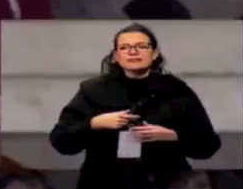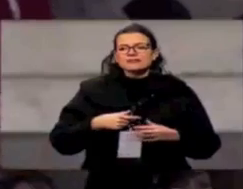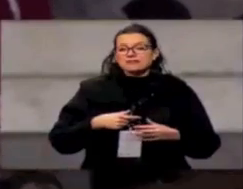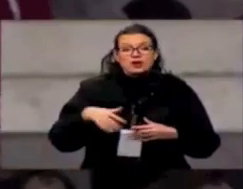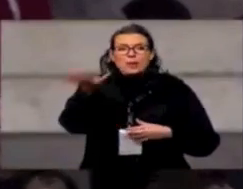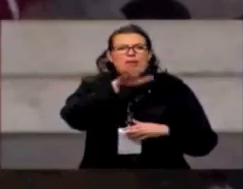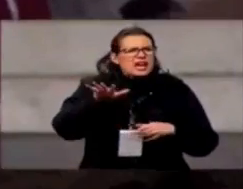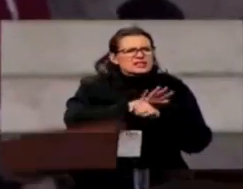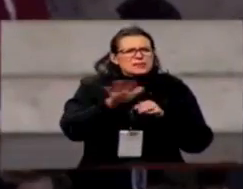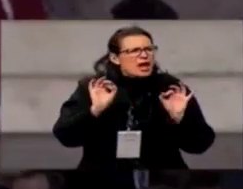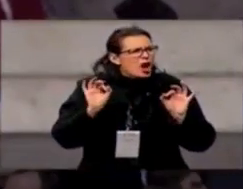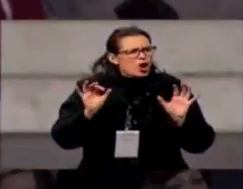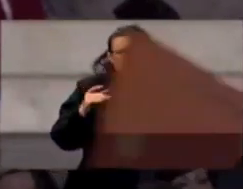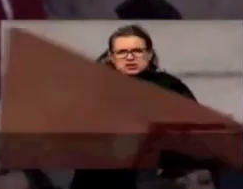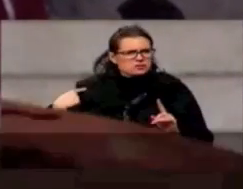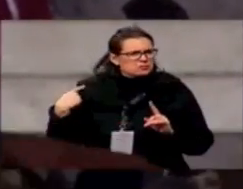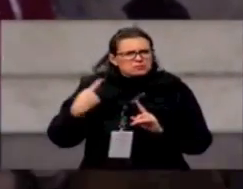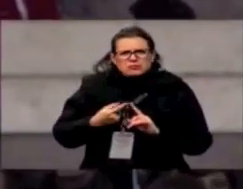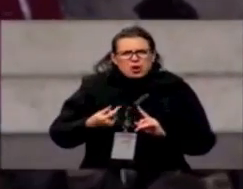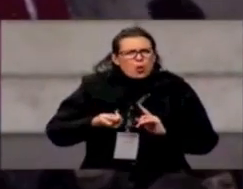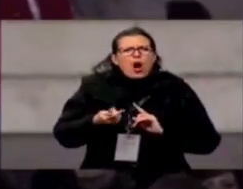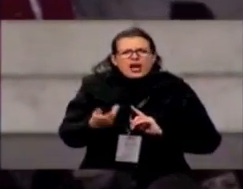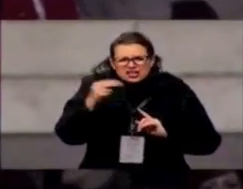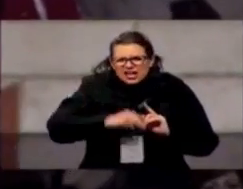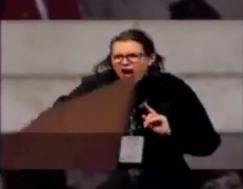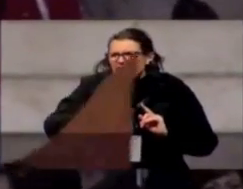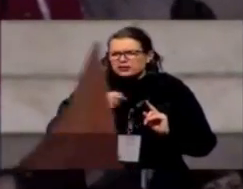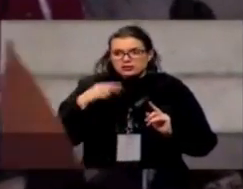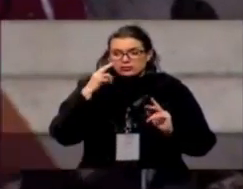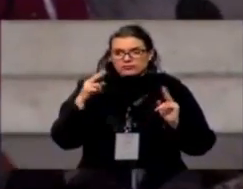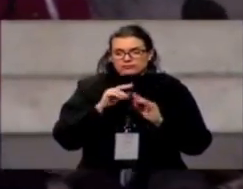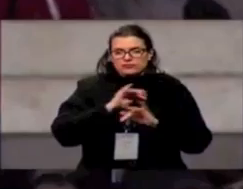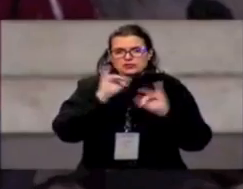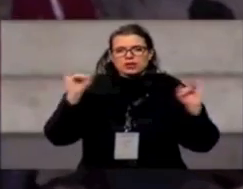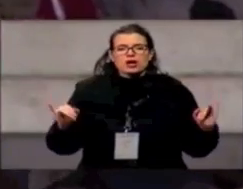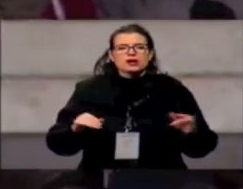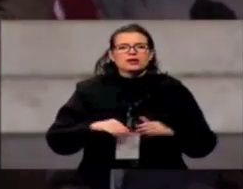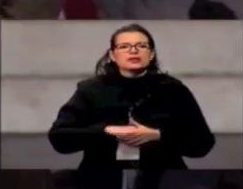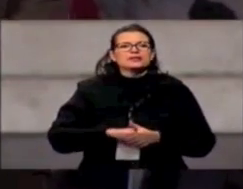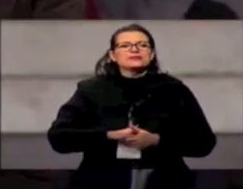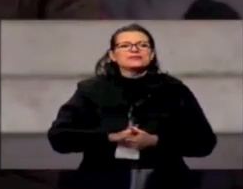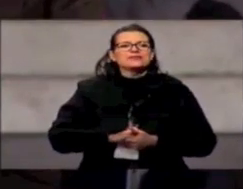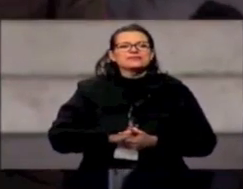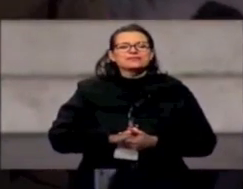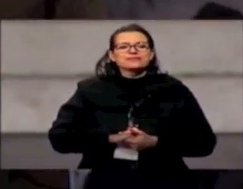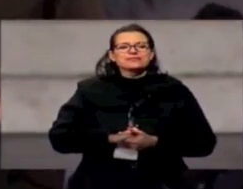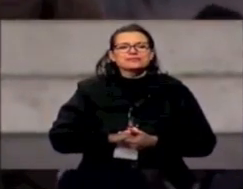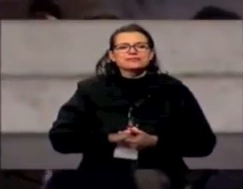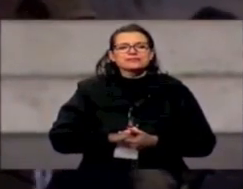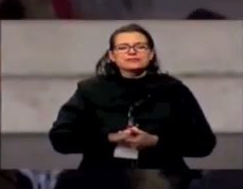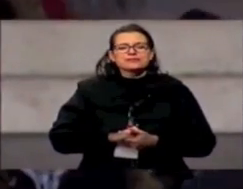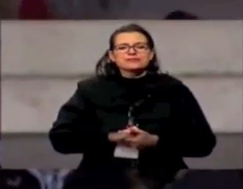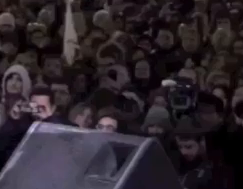piazza così sono qui Appunto perché da quando abbiamo proiettato Per